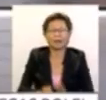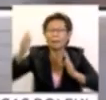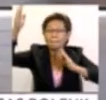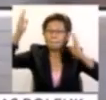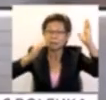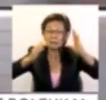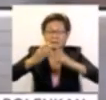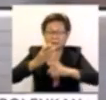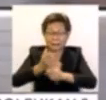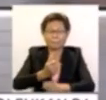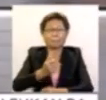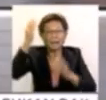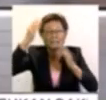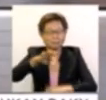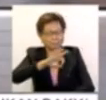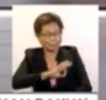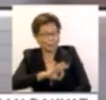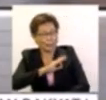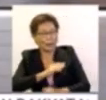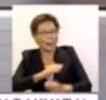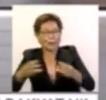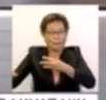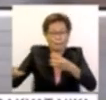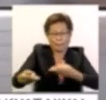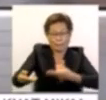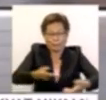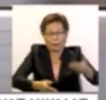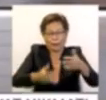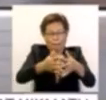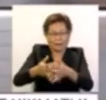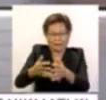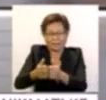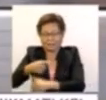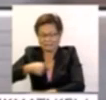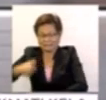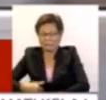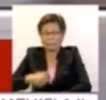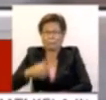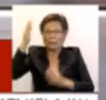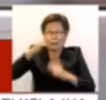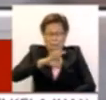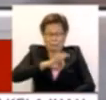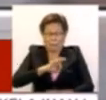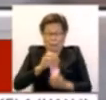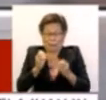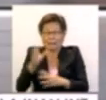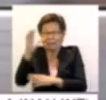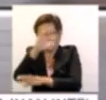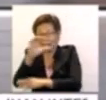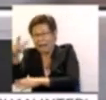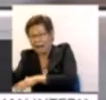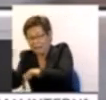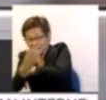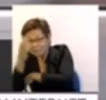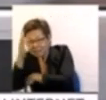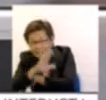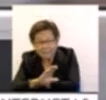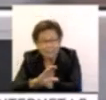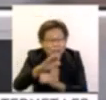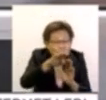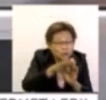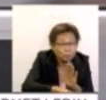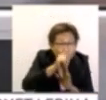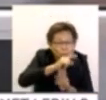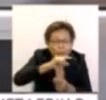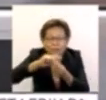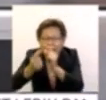Malaysia dapat manfaat daripada perang dagang Amerika Syarikat dan China apabila banyak negara mula mencari sumber lain yang lebih murah bagi